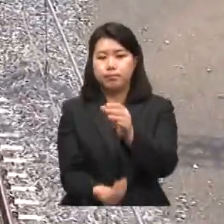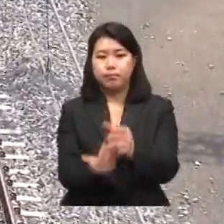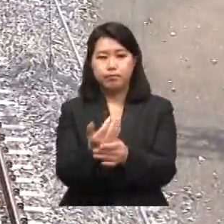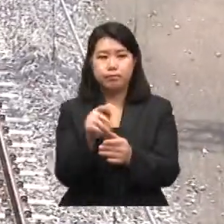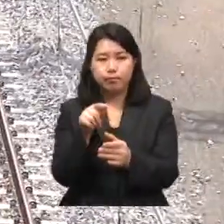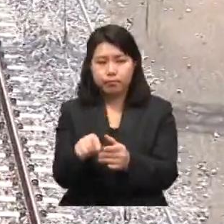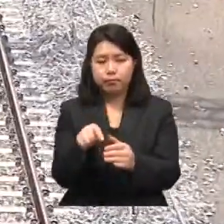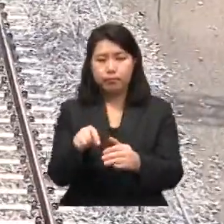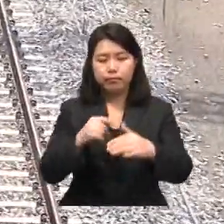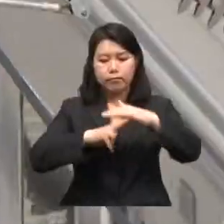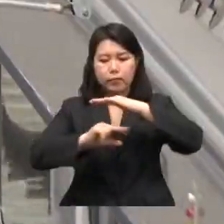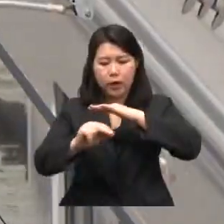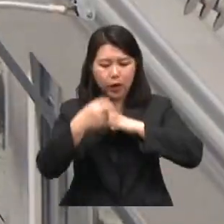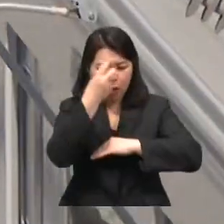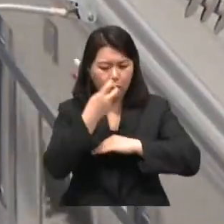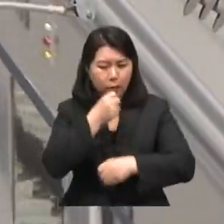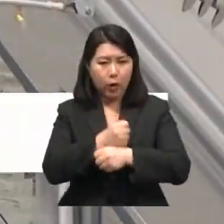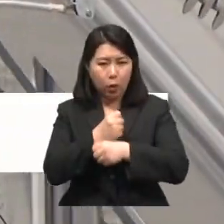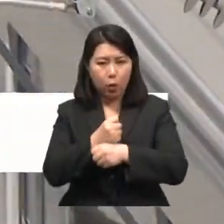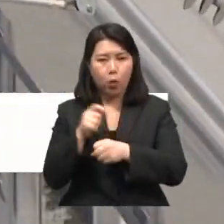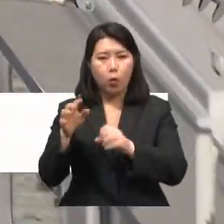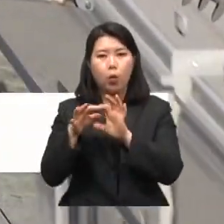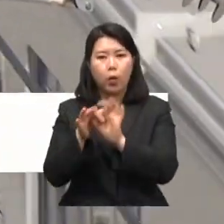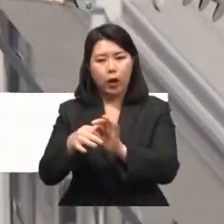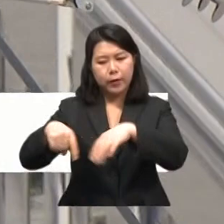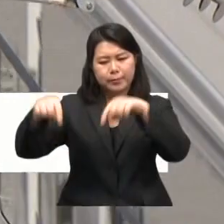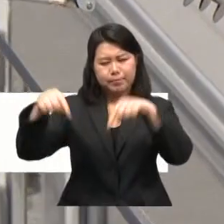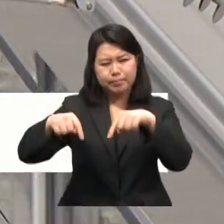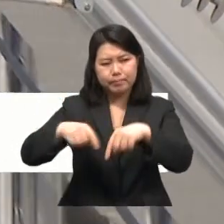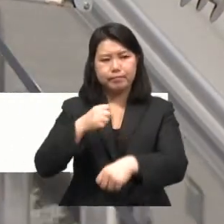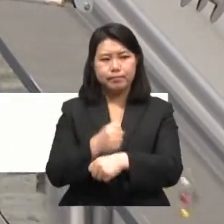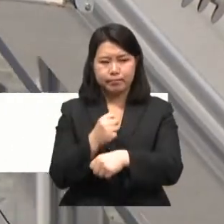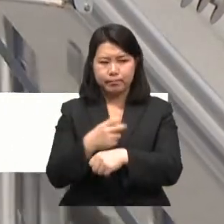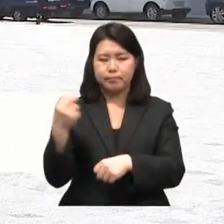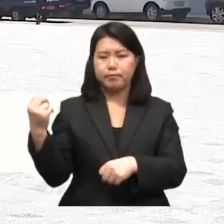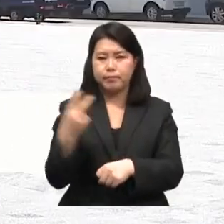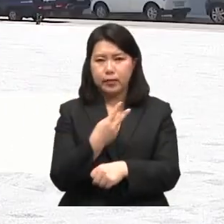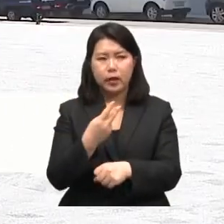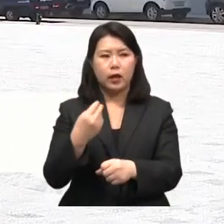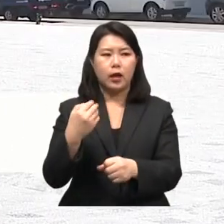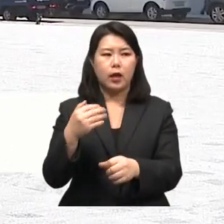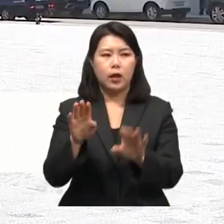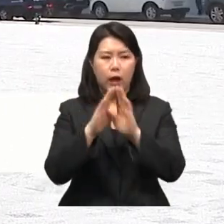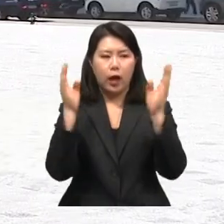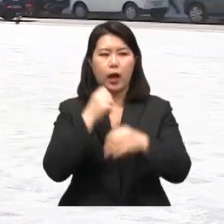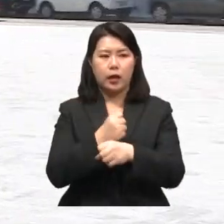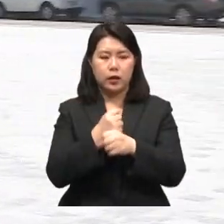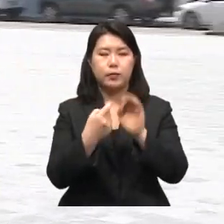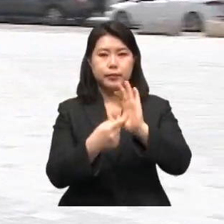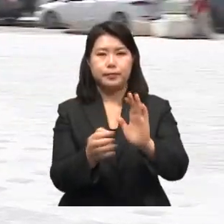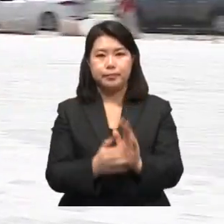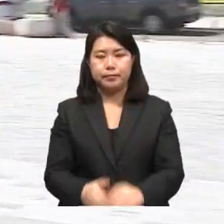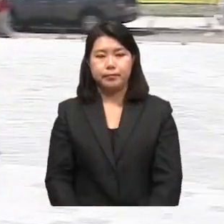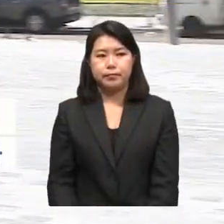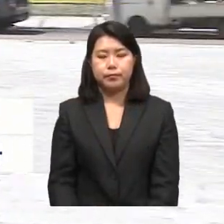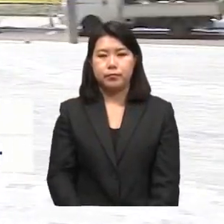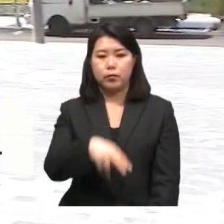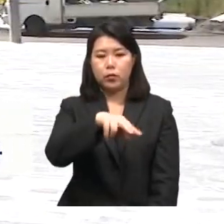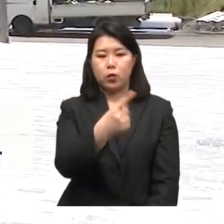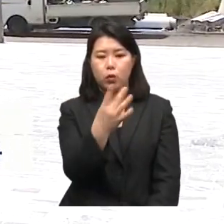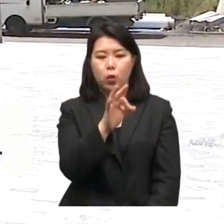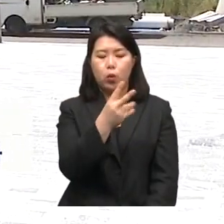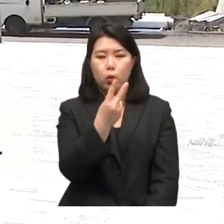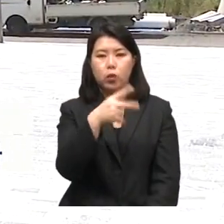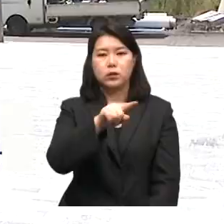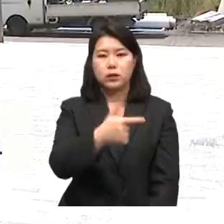전동차를 점검하고 관계기관과 협의를 거쳐 경원선 운행을 재개하겠다고 덧붙였습니다. 소요산 연천 구간이